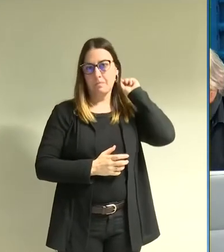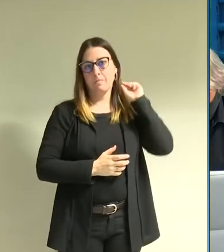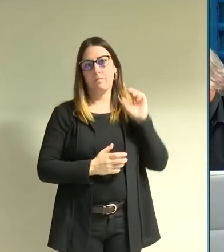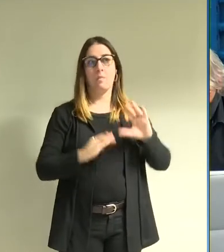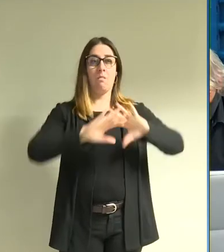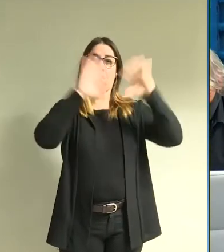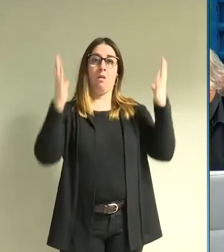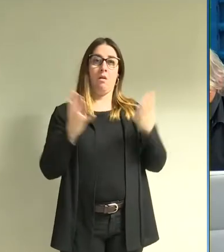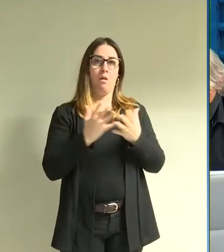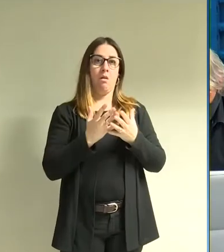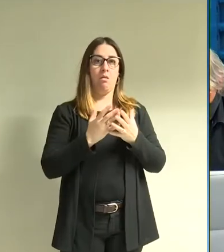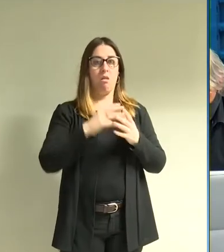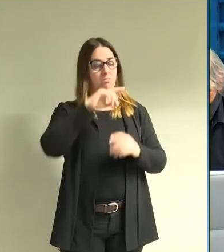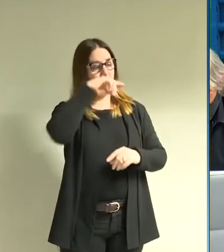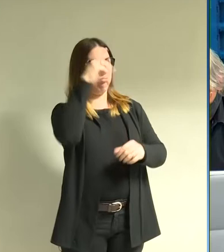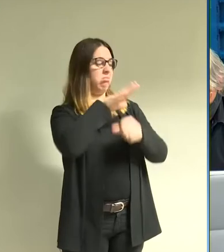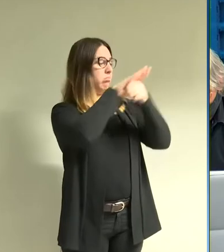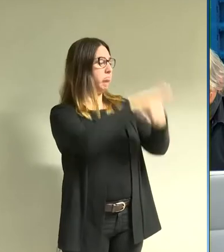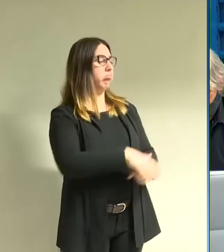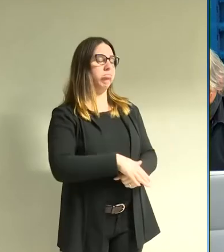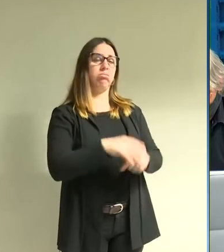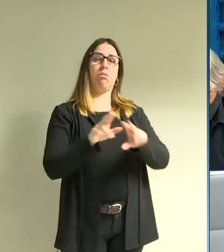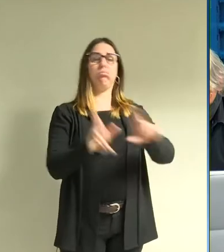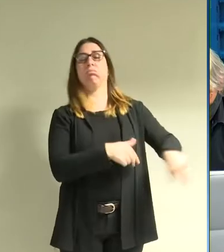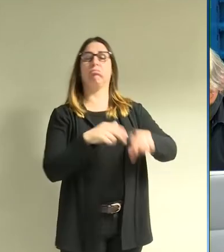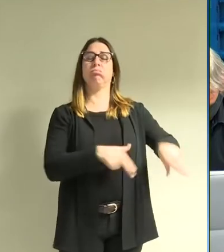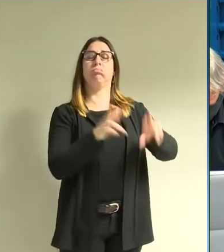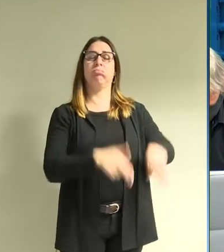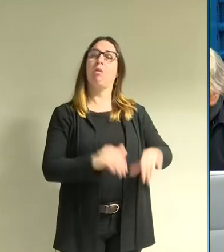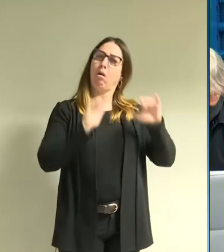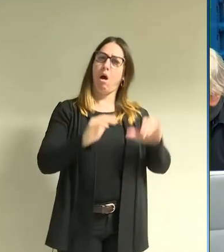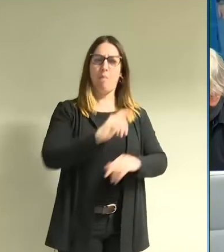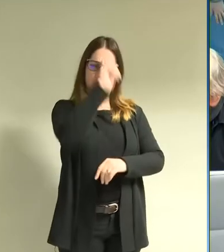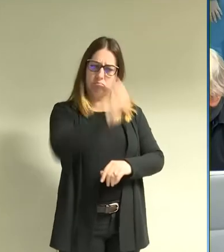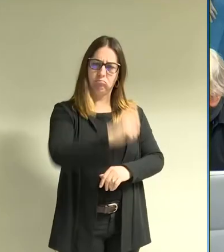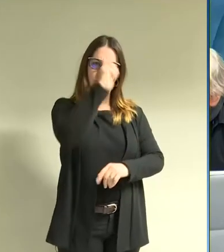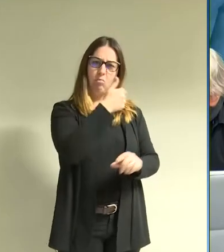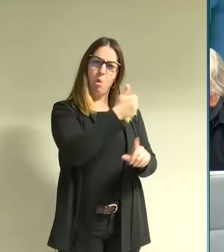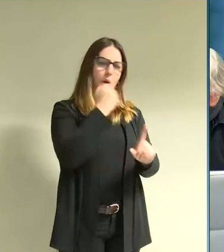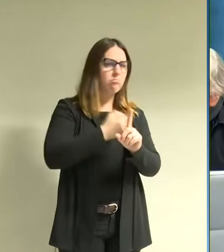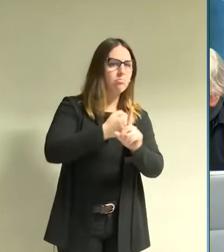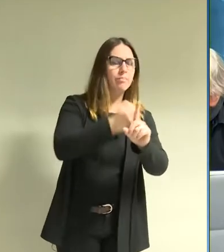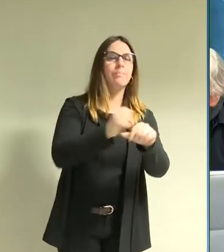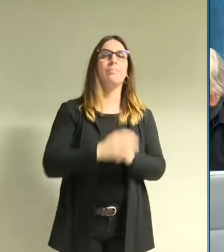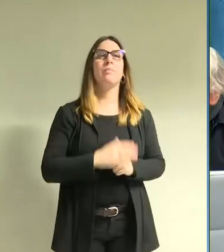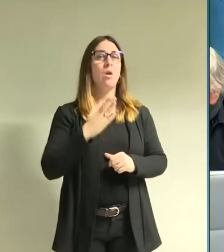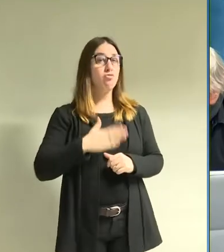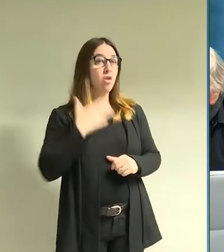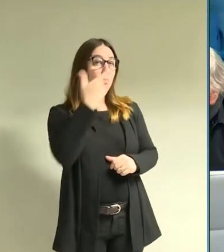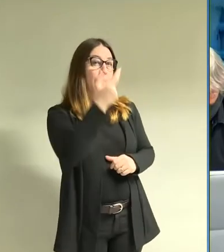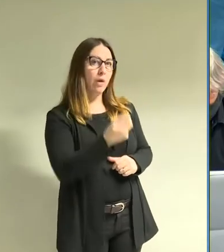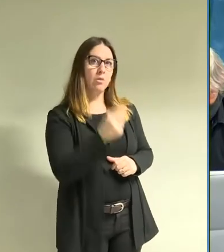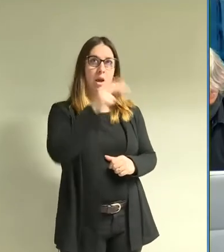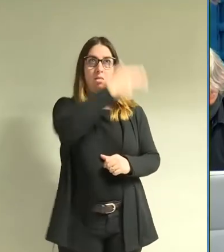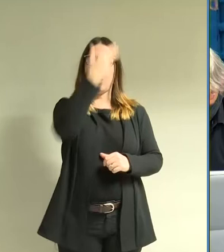tous les dénigrements dont elles et ils sont souvent l'objet mais heureusement ce partenariat qui est délicat au niveau